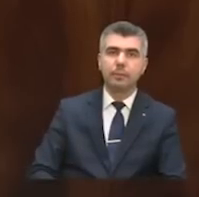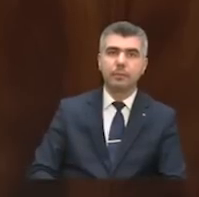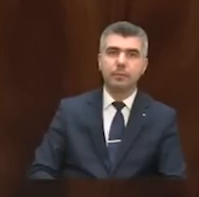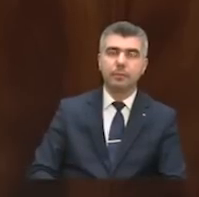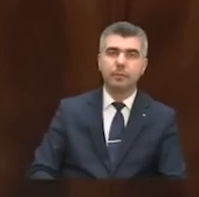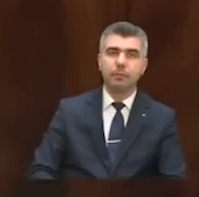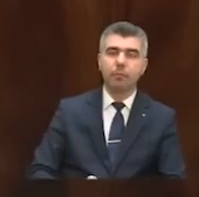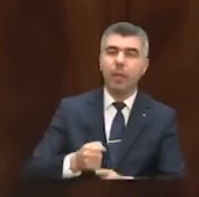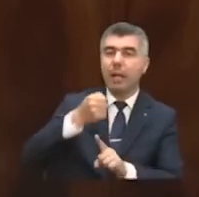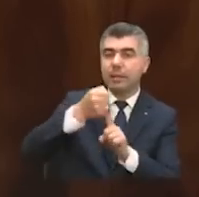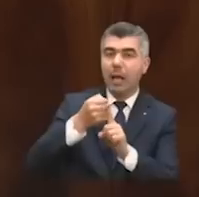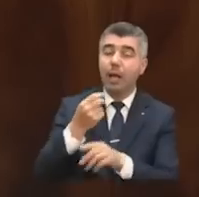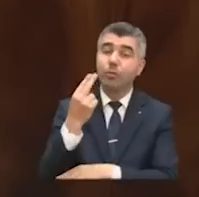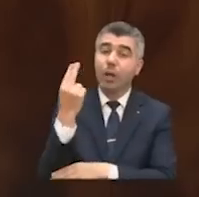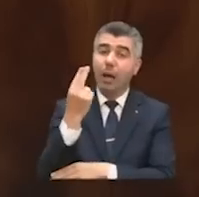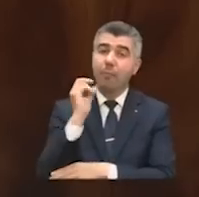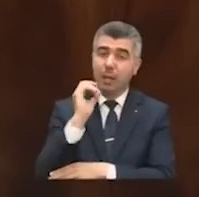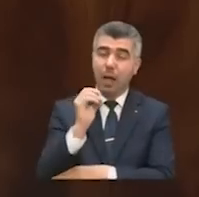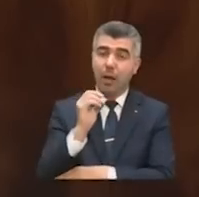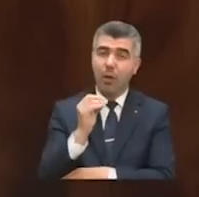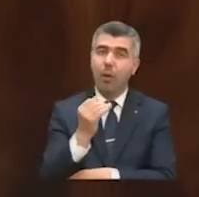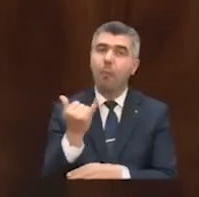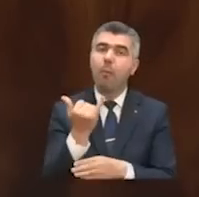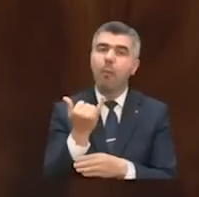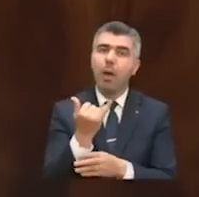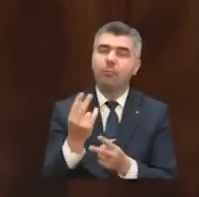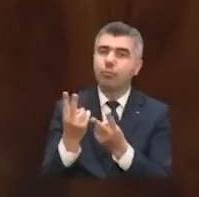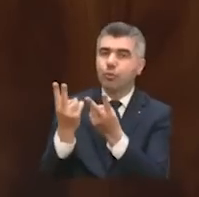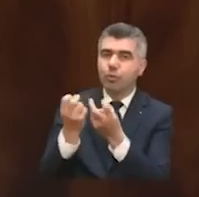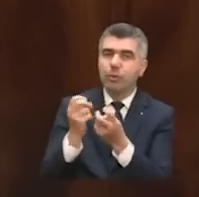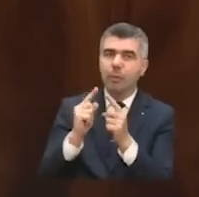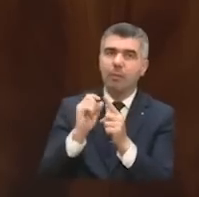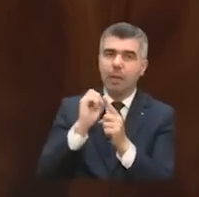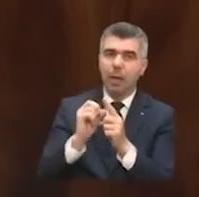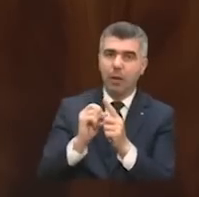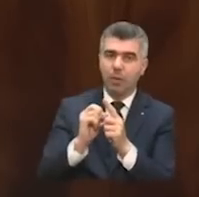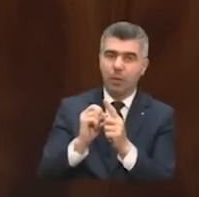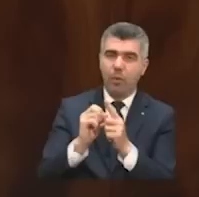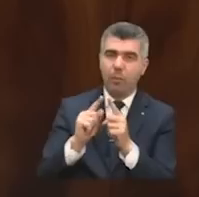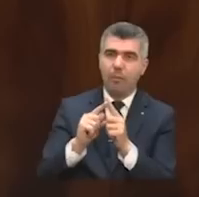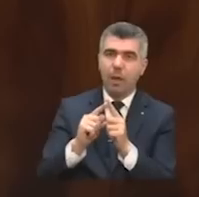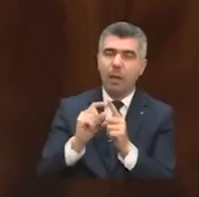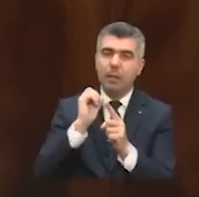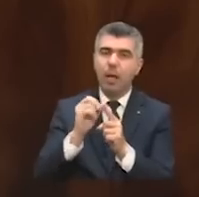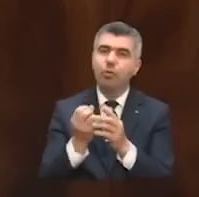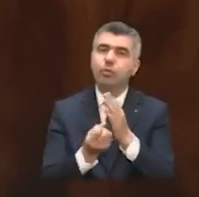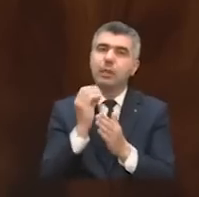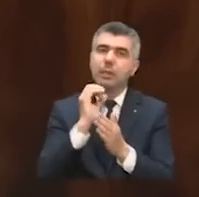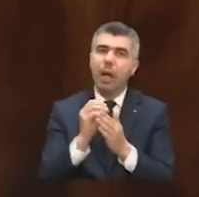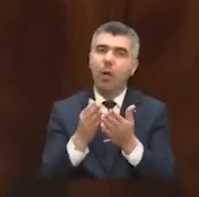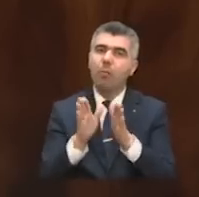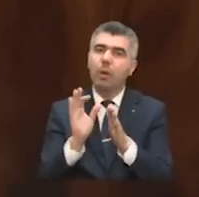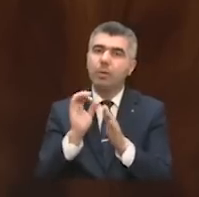الإصلاح الجامعي بغينا فيه تعزيز الاستقطاب المحدود وخلق فرص جديدة في